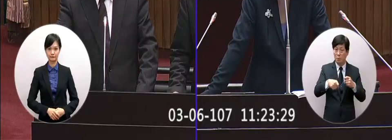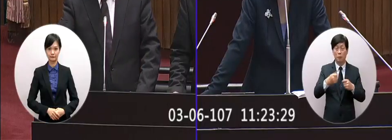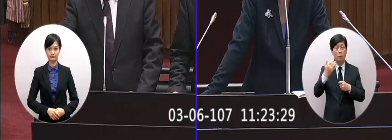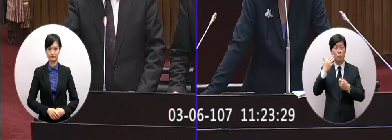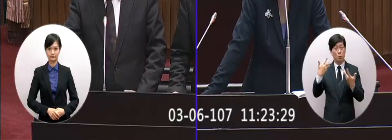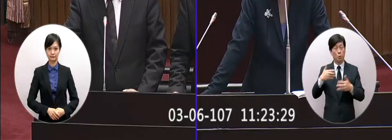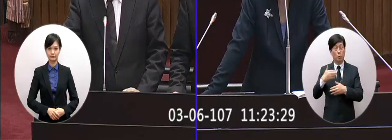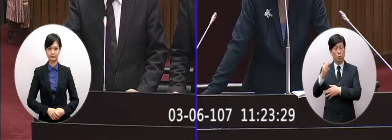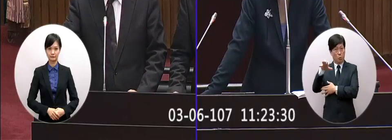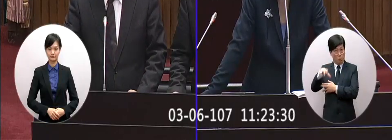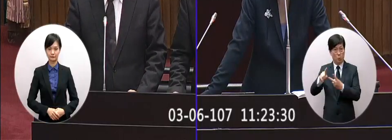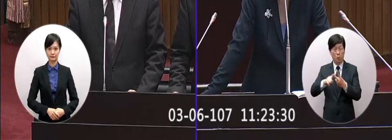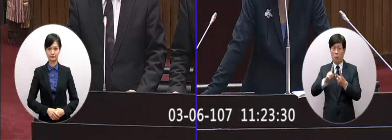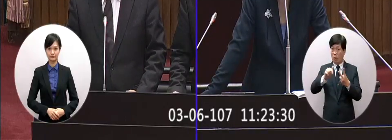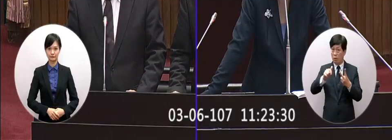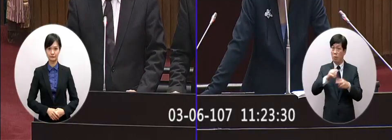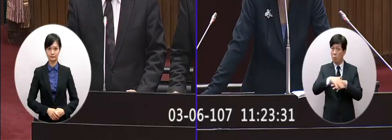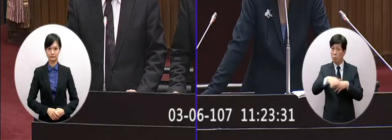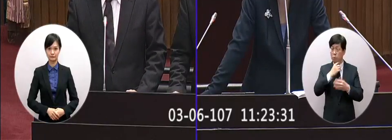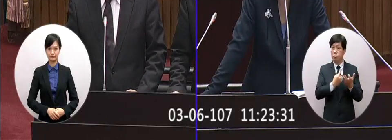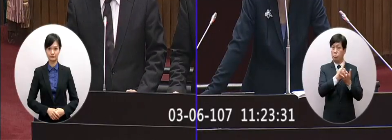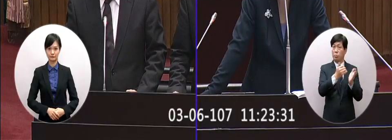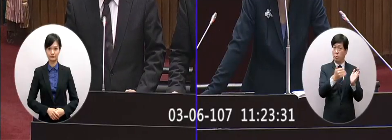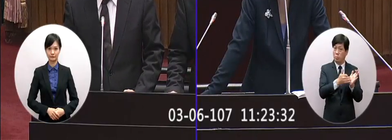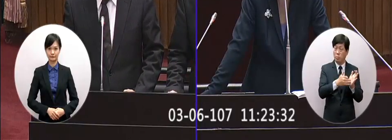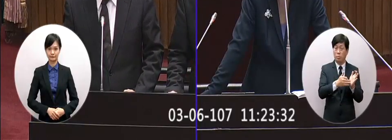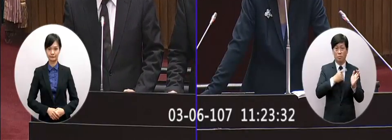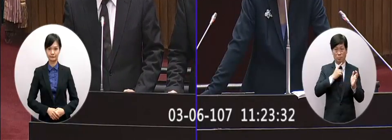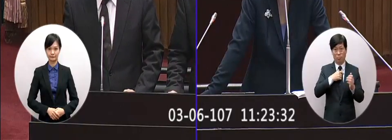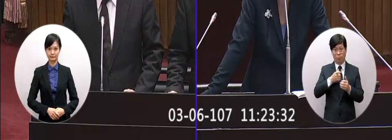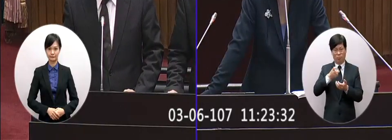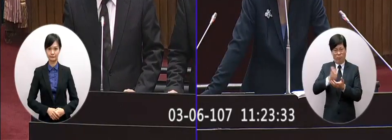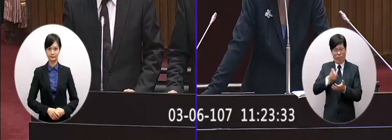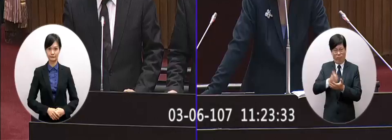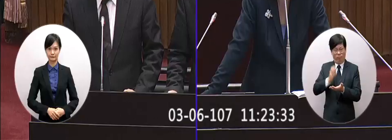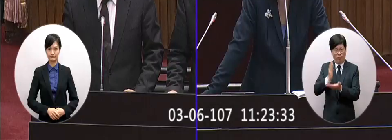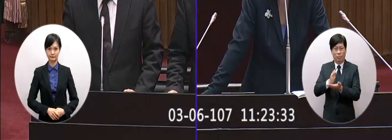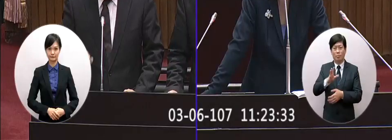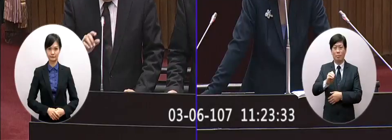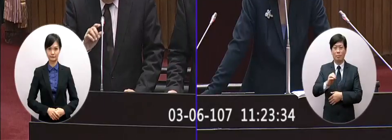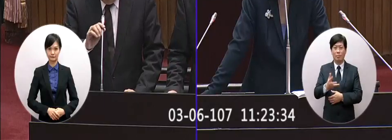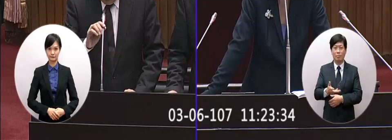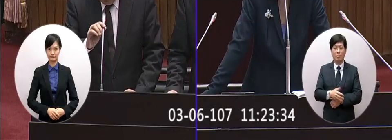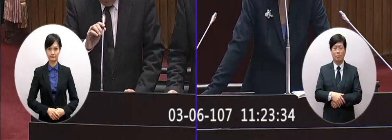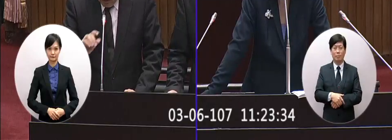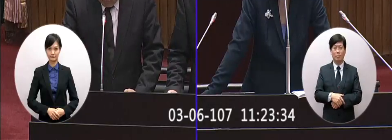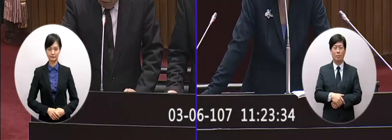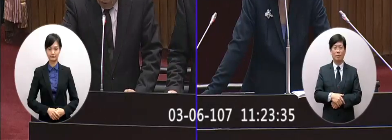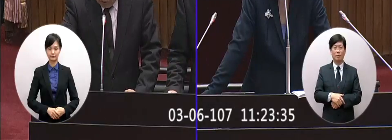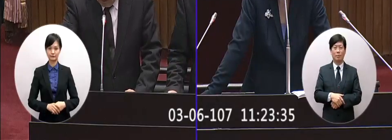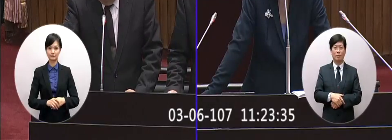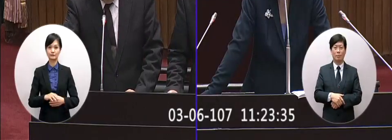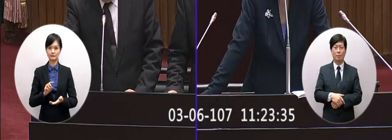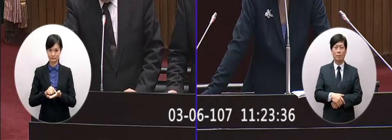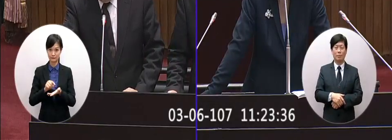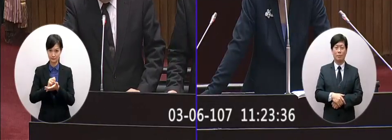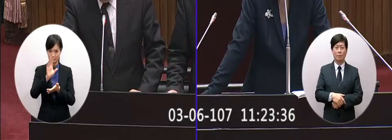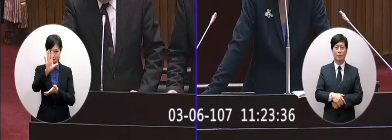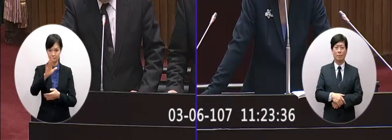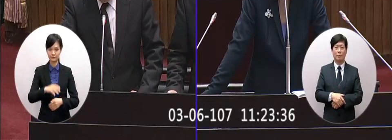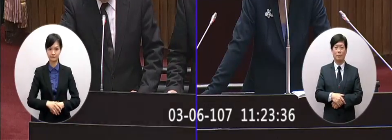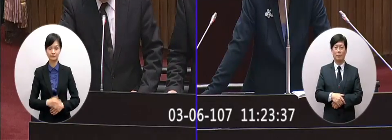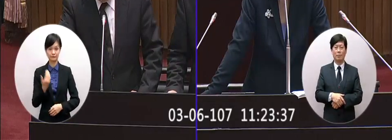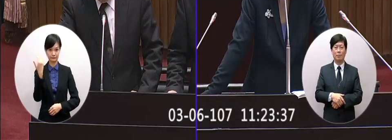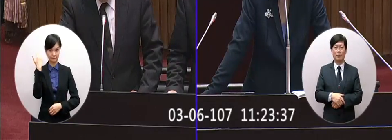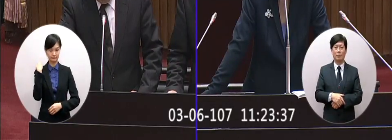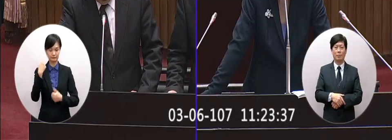和我们一些的老师，他会不会去参与的？完之后呢，我们陆委会采取比较强硬的禁止的措施。 跟委员报告，在过去